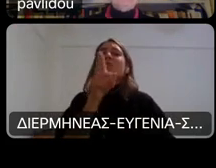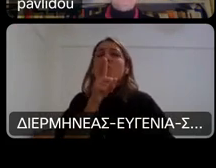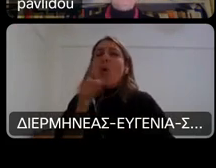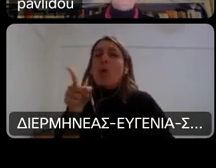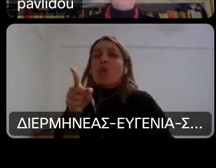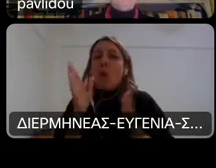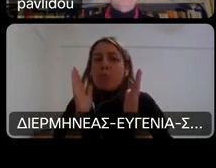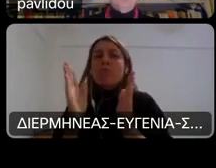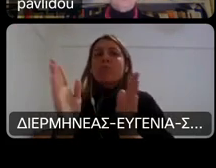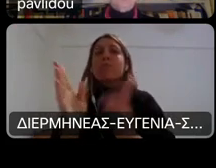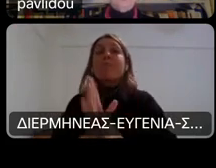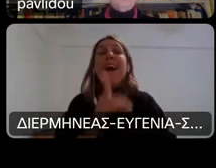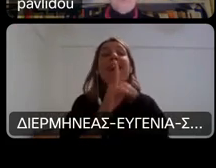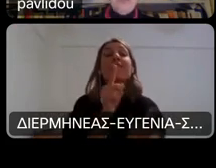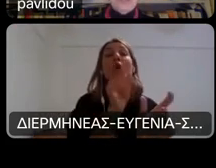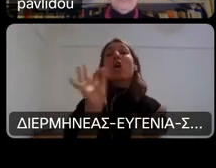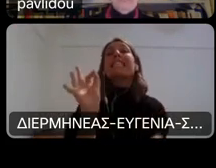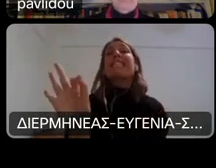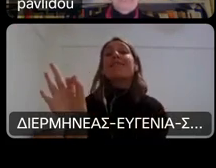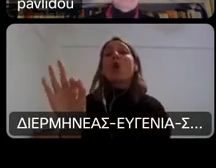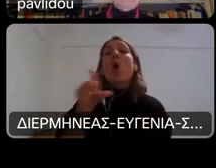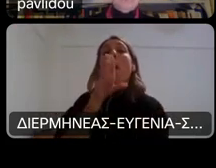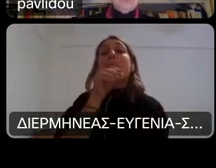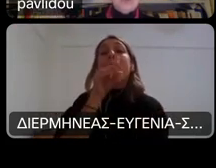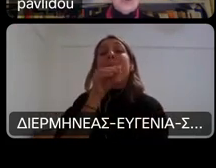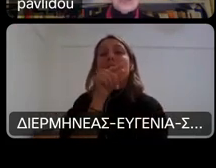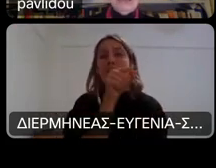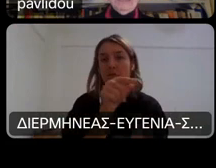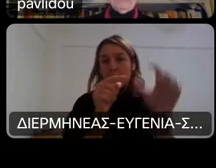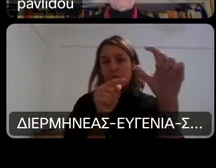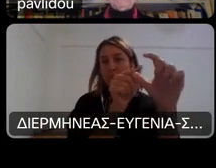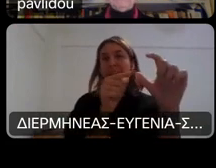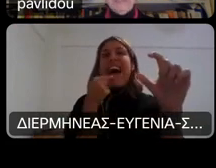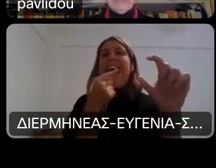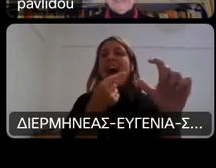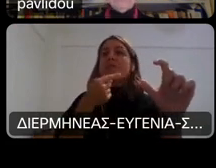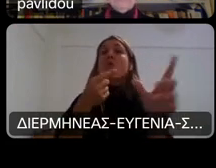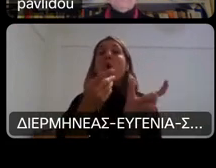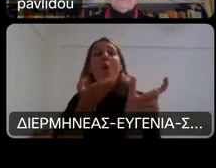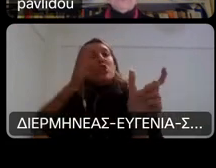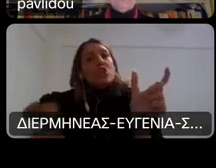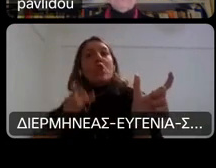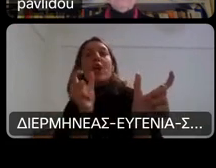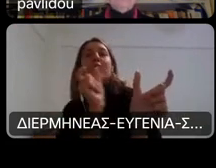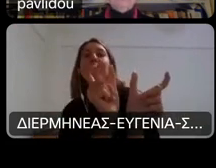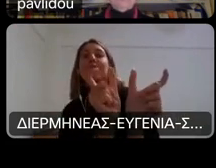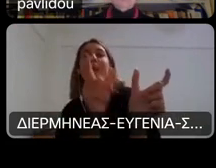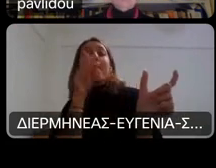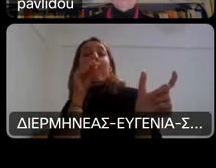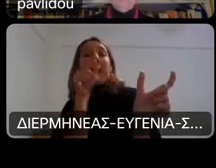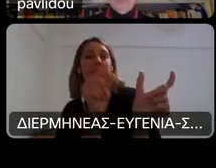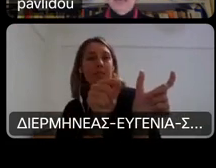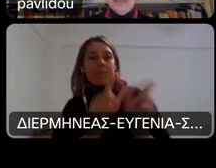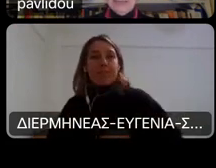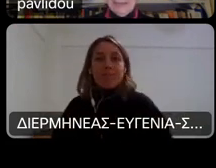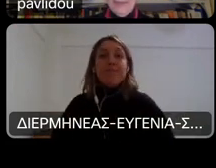χρήση αυτού του συμβόλου. Το παπάκι δηλαδή χρησιμοποιείται ως κατάληξη και για αυτήν την περίπτωση